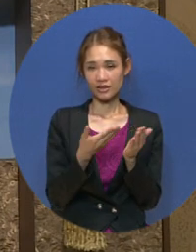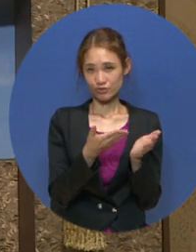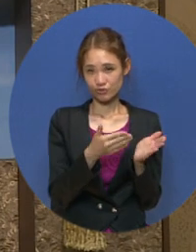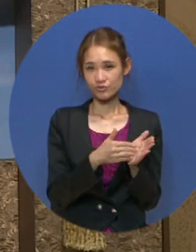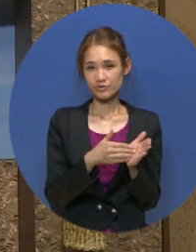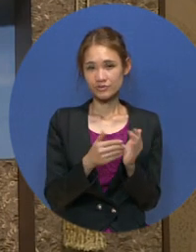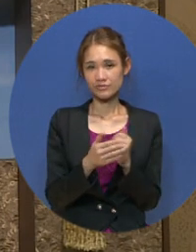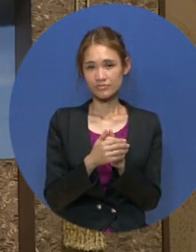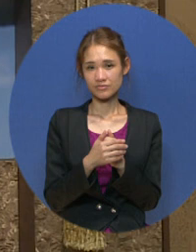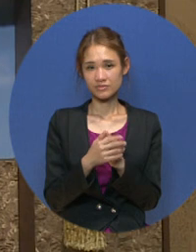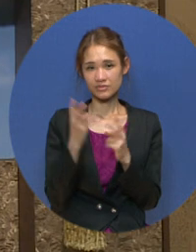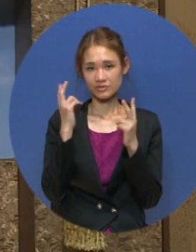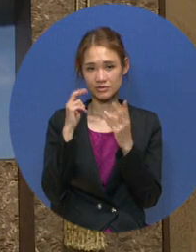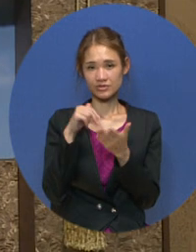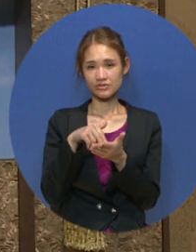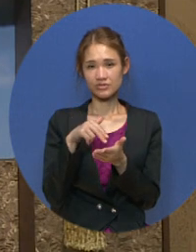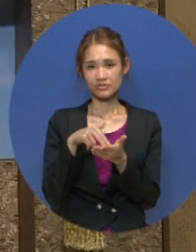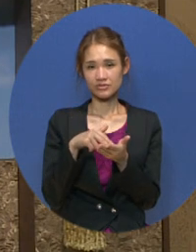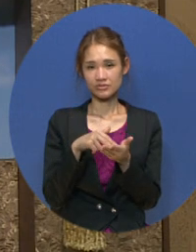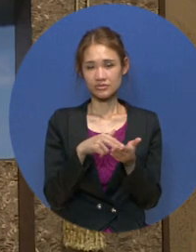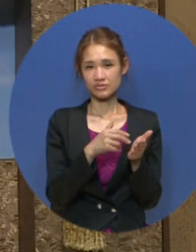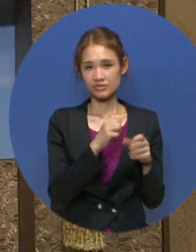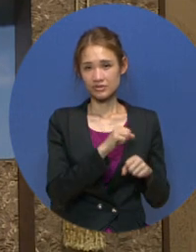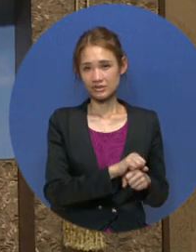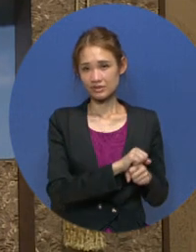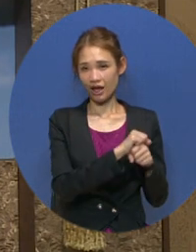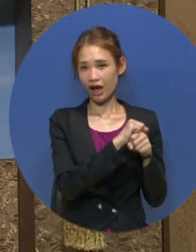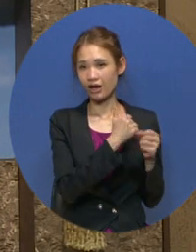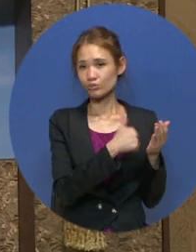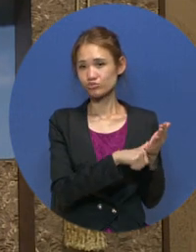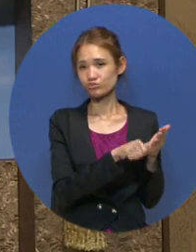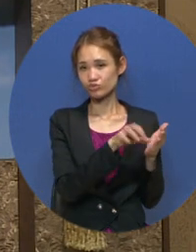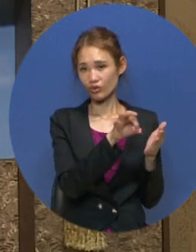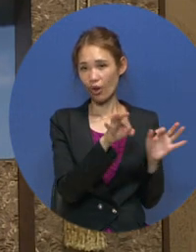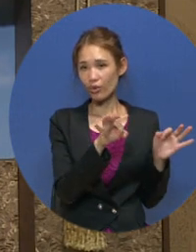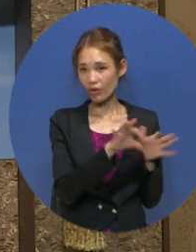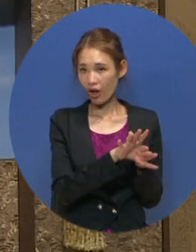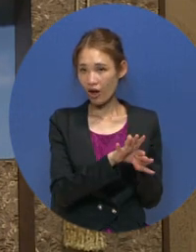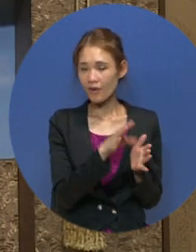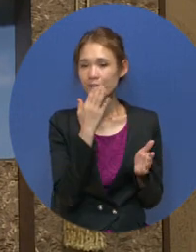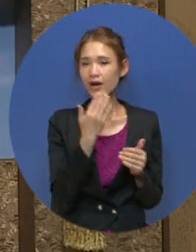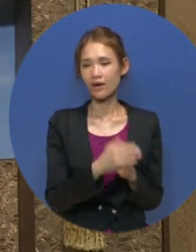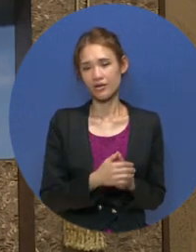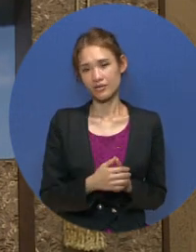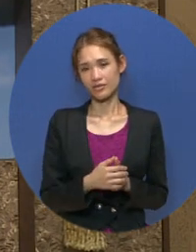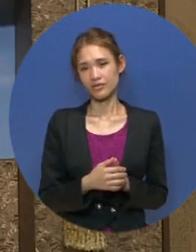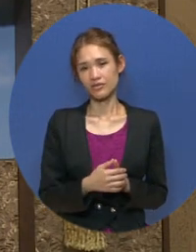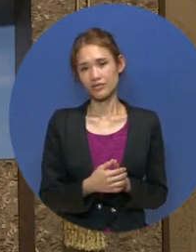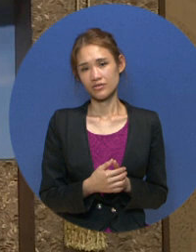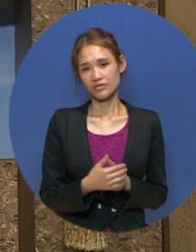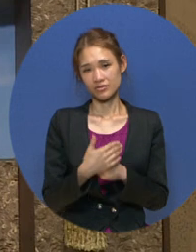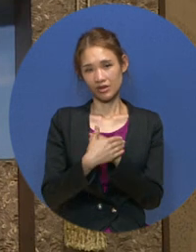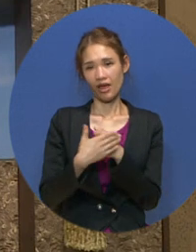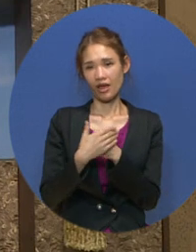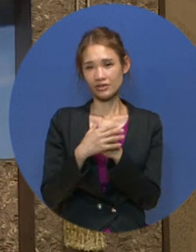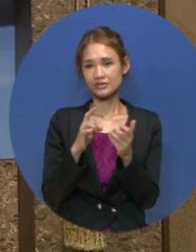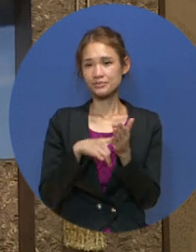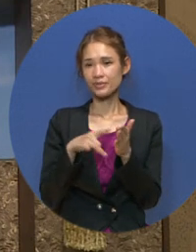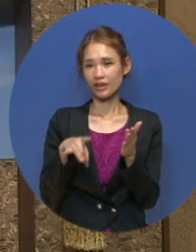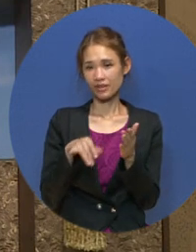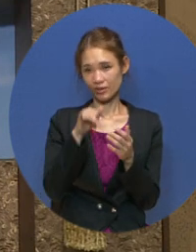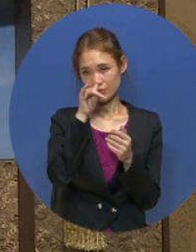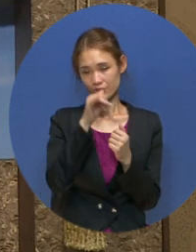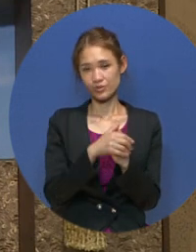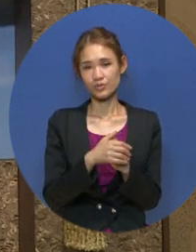되니까 기업 입장에서는 재고 물건도 없앨 수 없애고, 있고 또 세제 혜택도 받으실 수 있고 그러니까요.